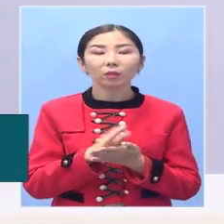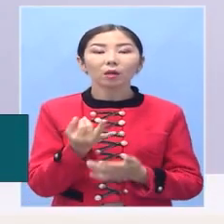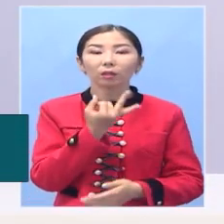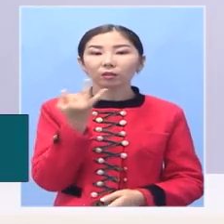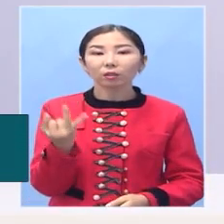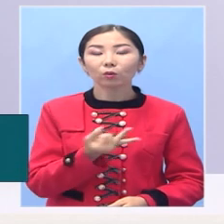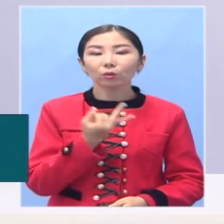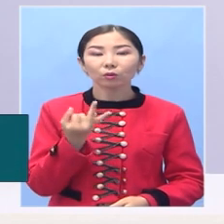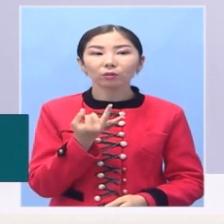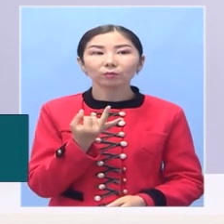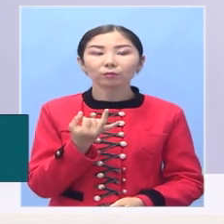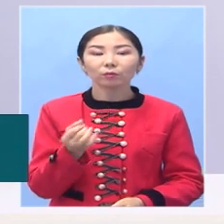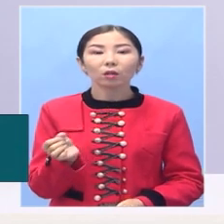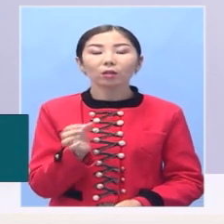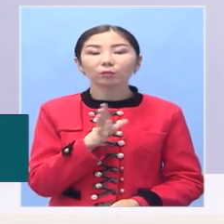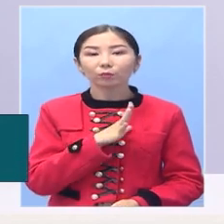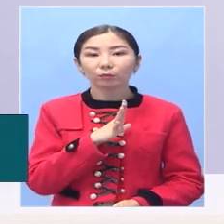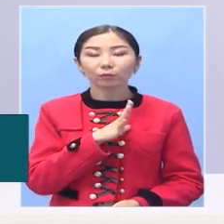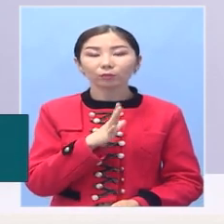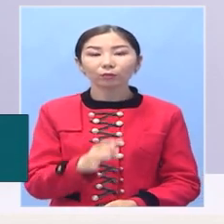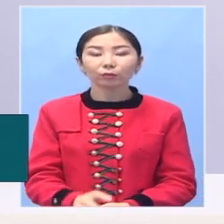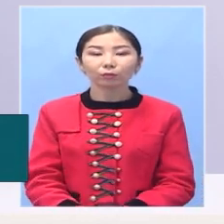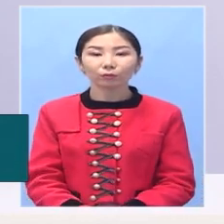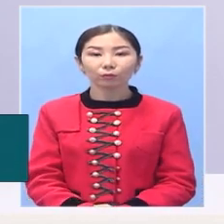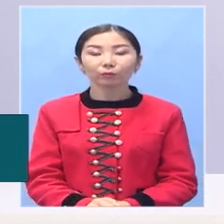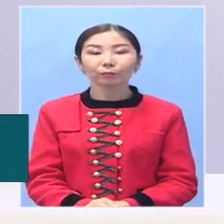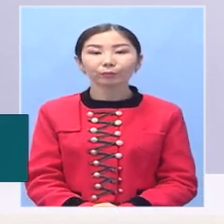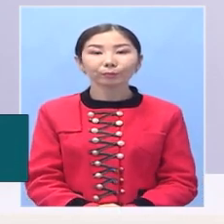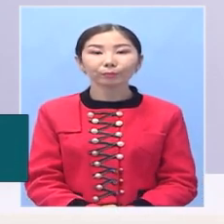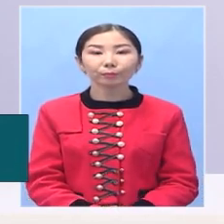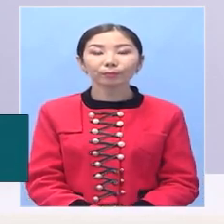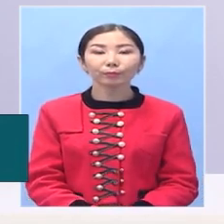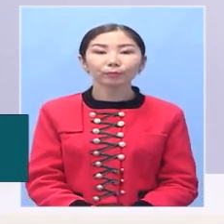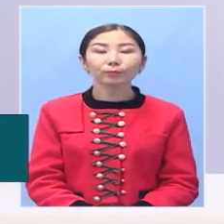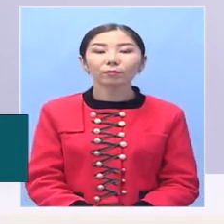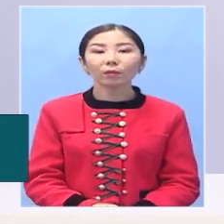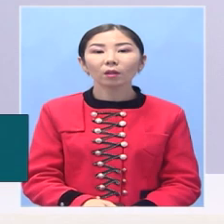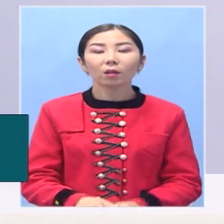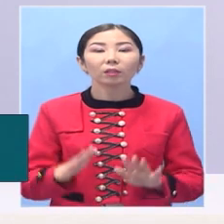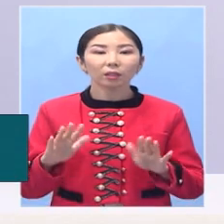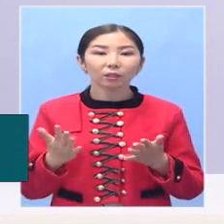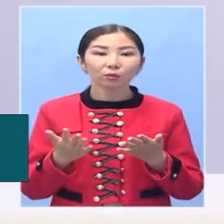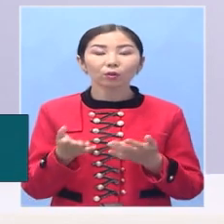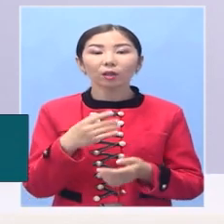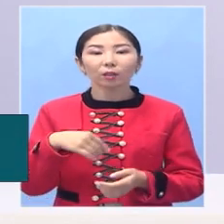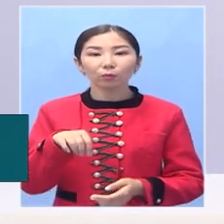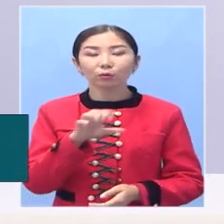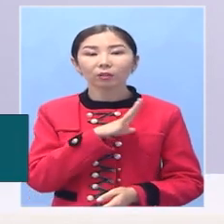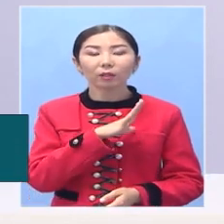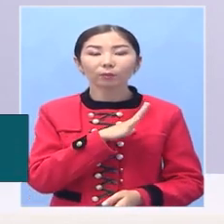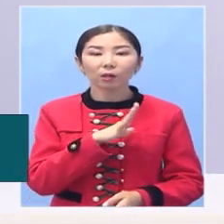кызык көрүп сол жерде чыгат, сол кезде сондай жанагы келеңсиз окуялар болуп жатат. Энди